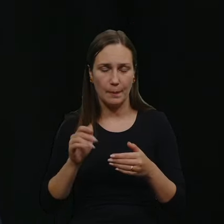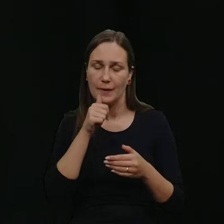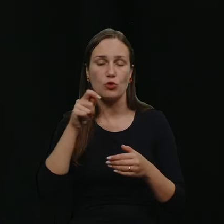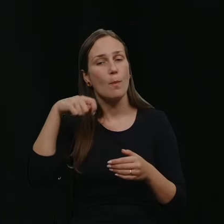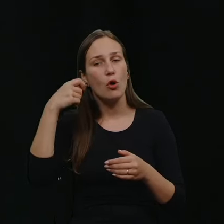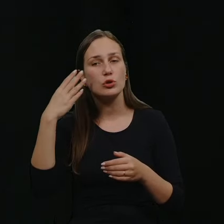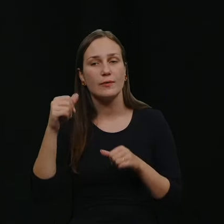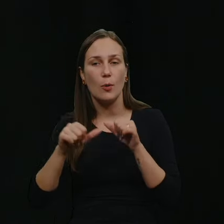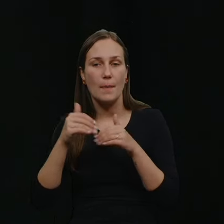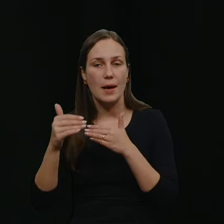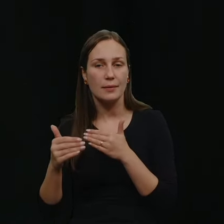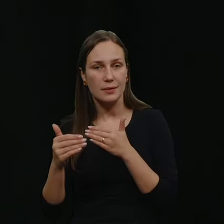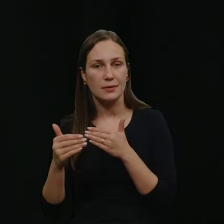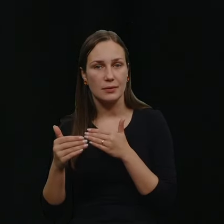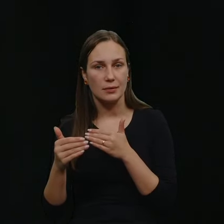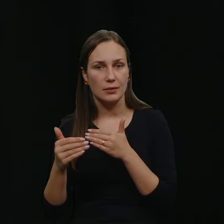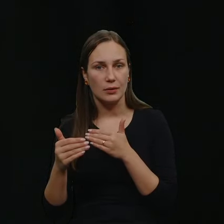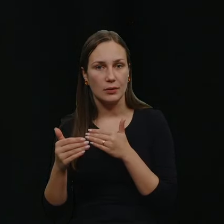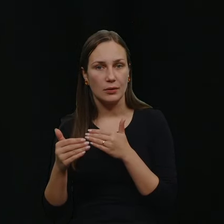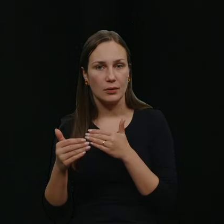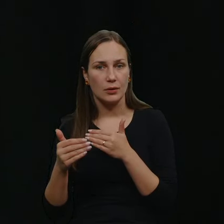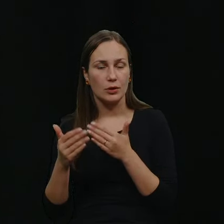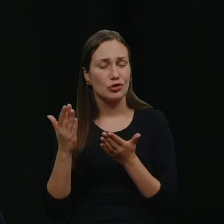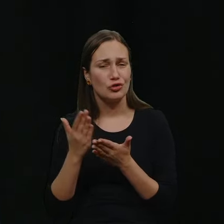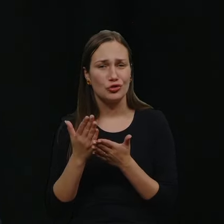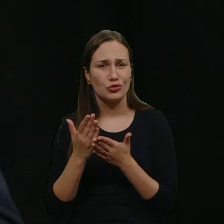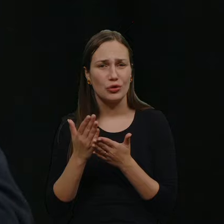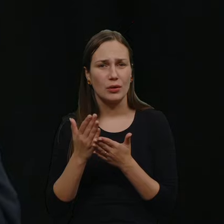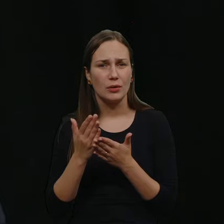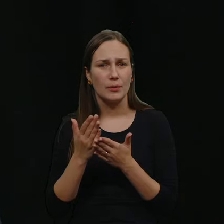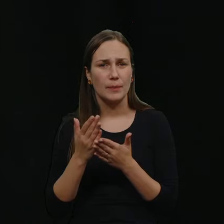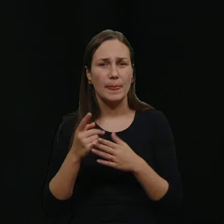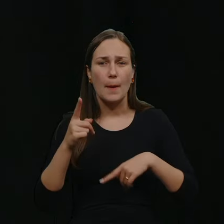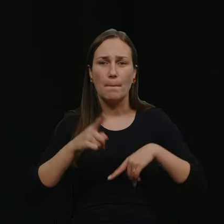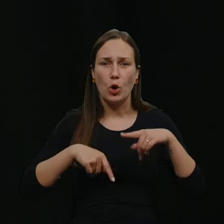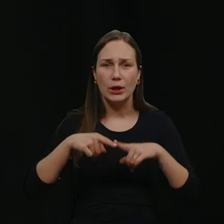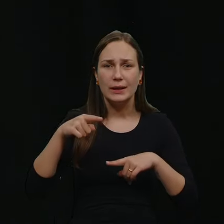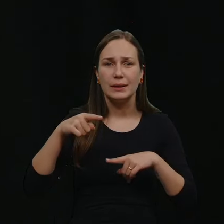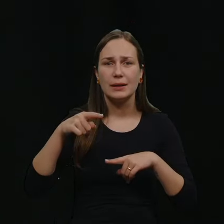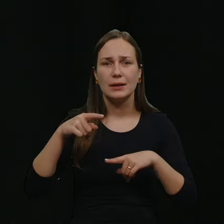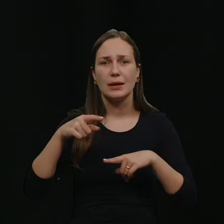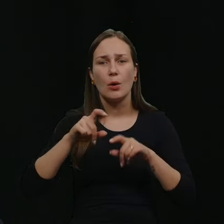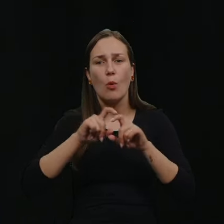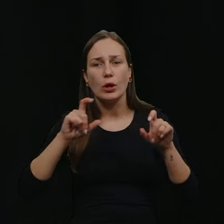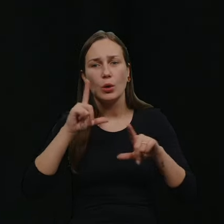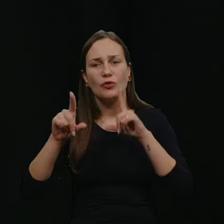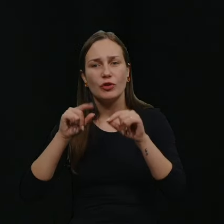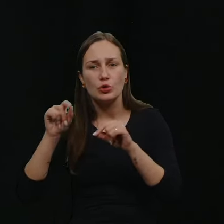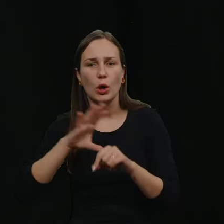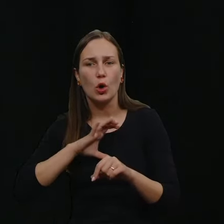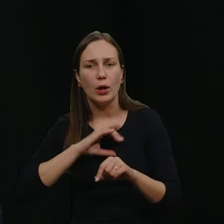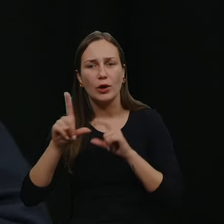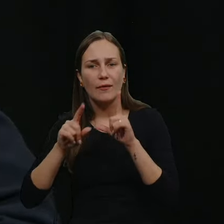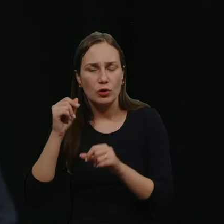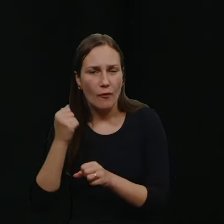ne? Tai šitą aš nežinau, kodėl praktika yra tokia kvaila taikoma, draudžiama politikams lankytis mokyklose,